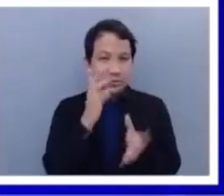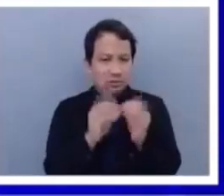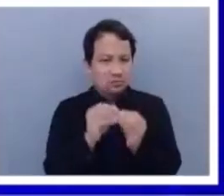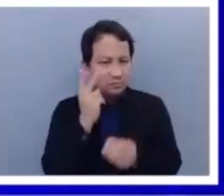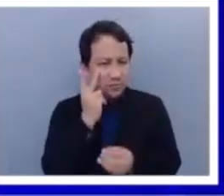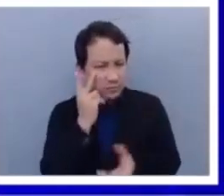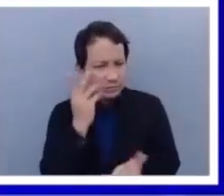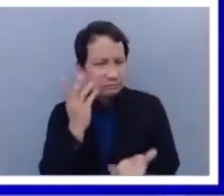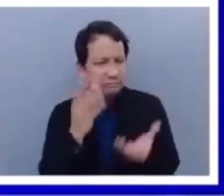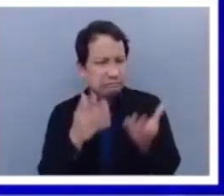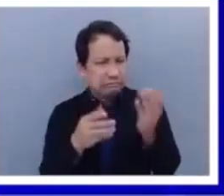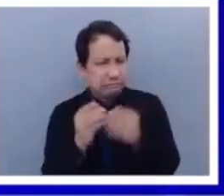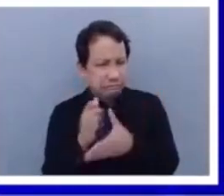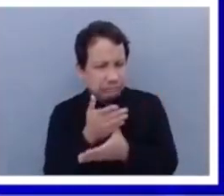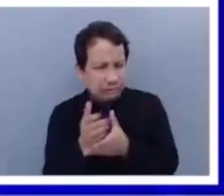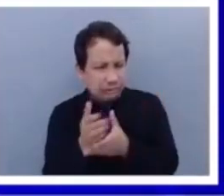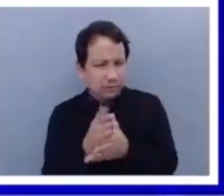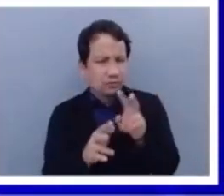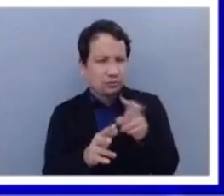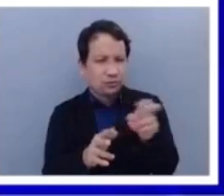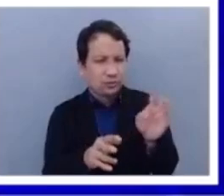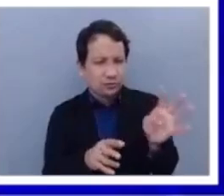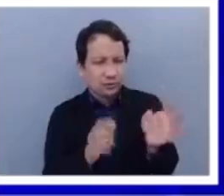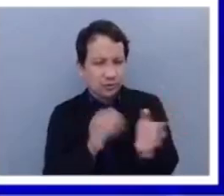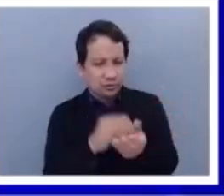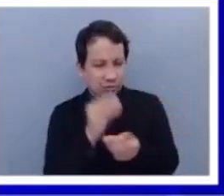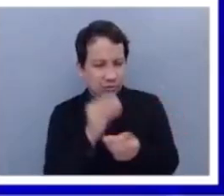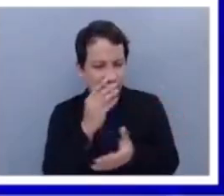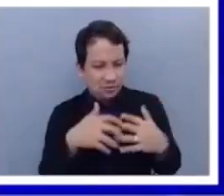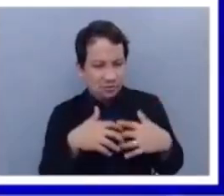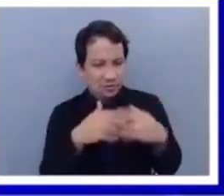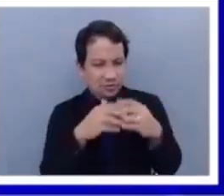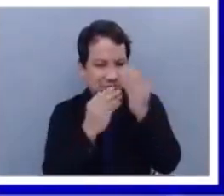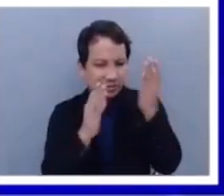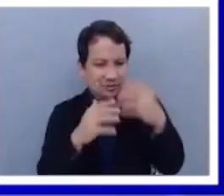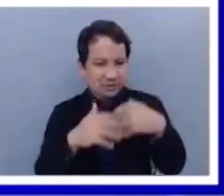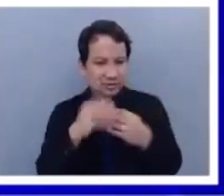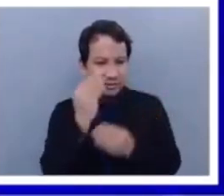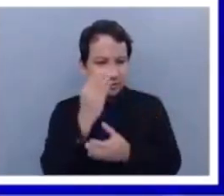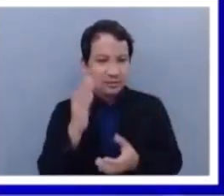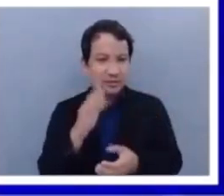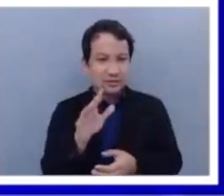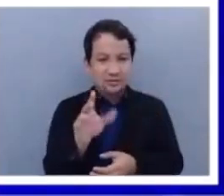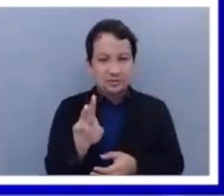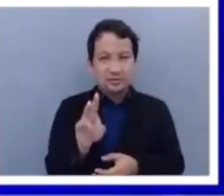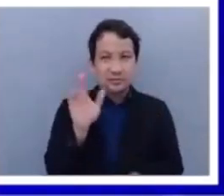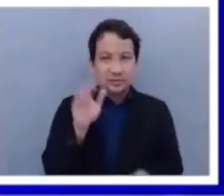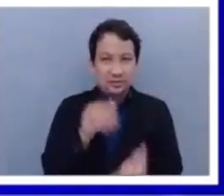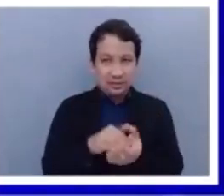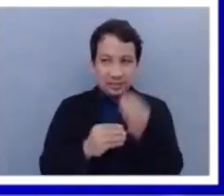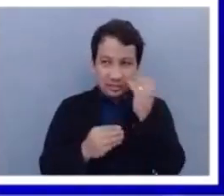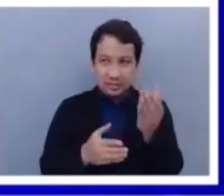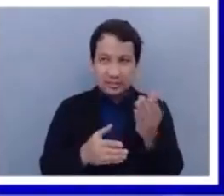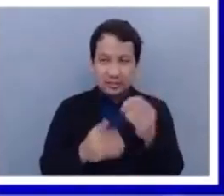mga 204,000 doon sa construction of buildings at 57,000 doon sa building